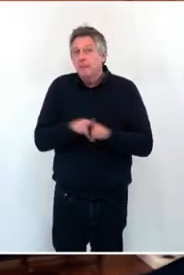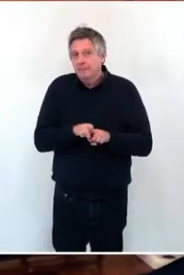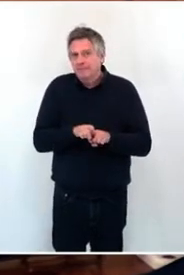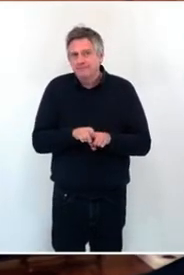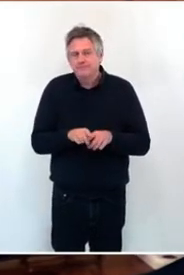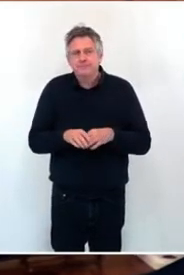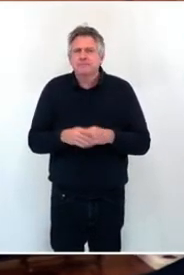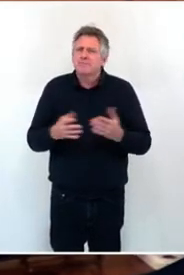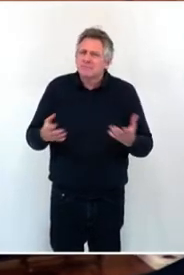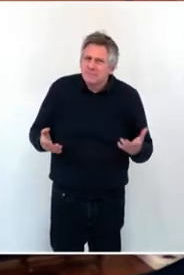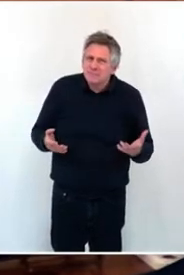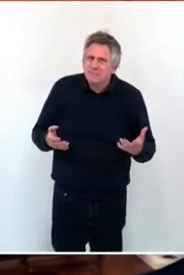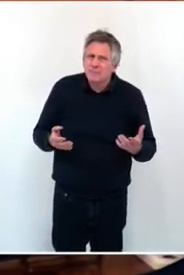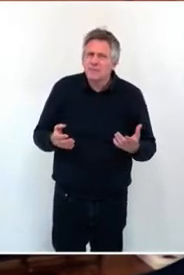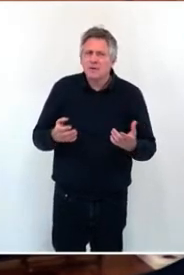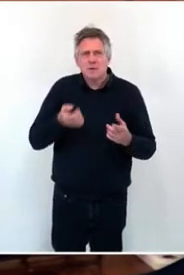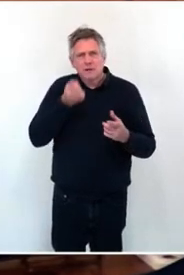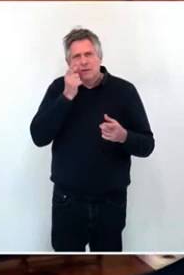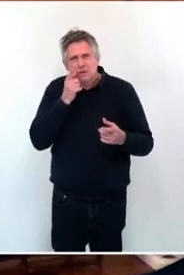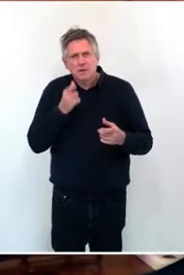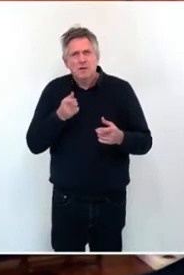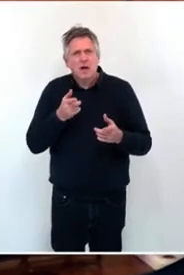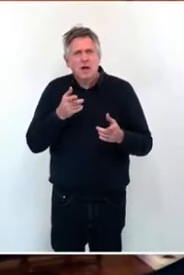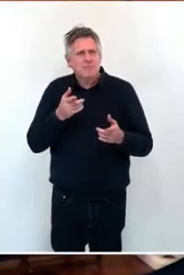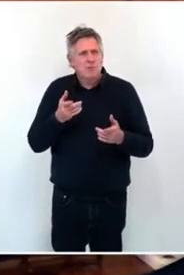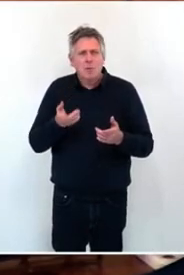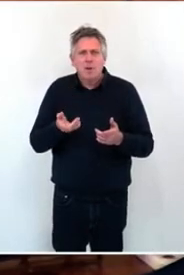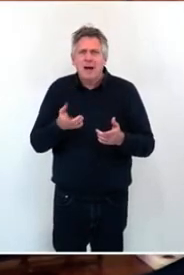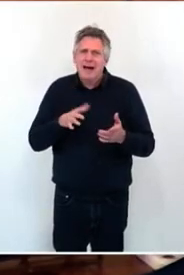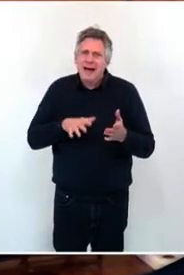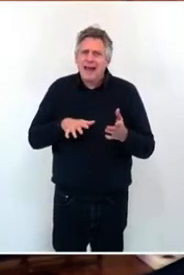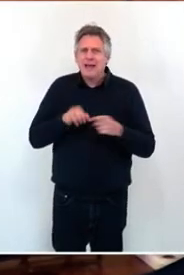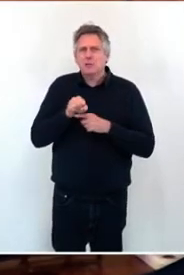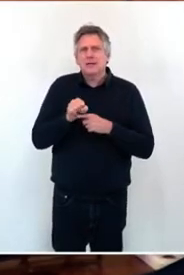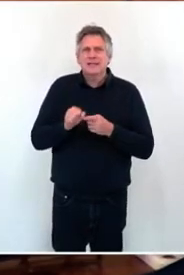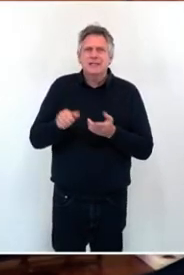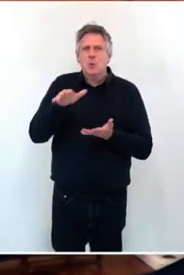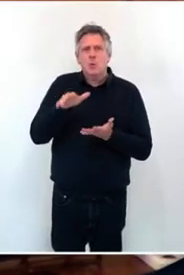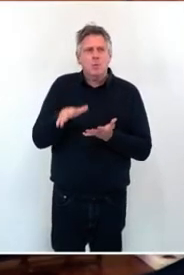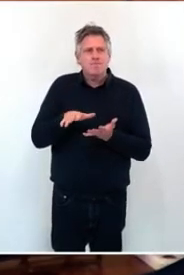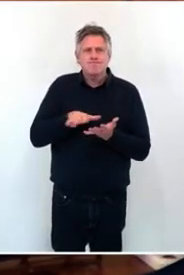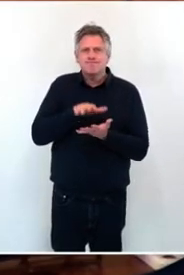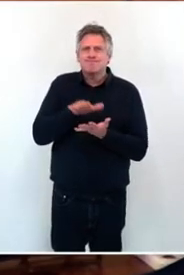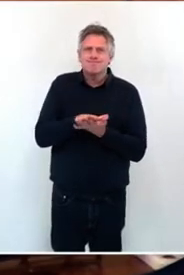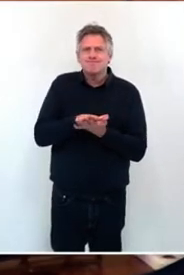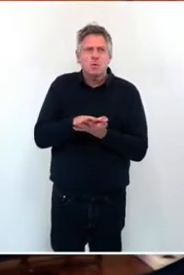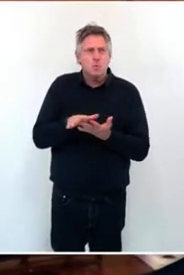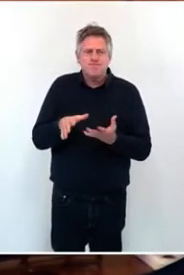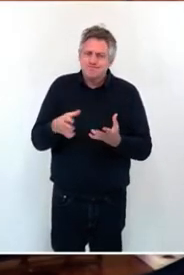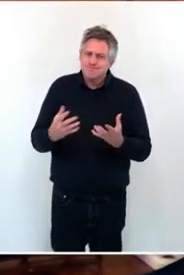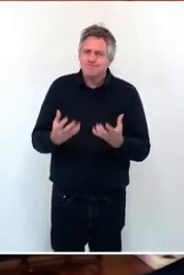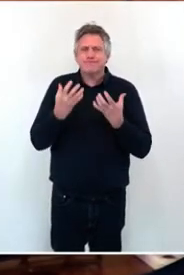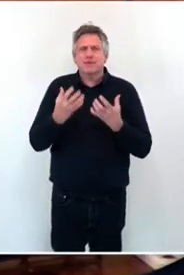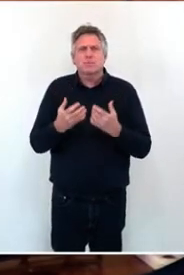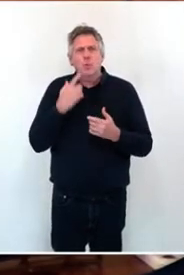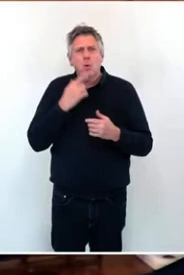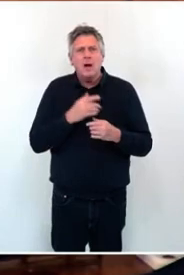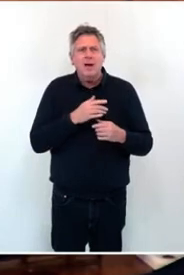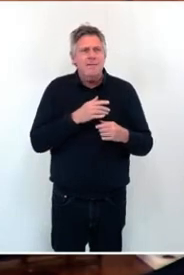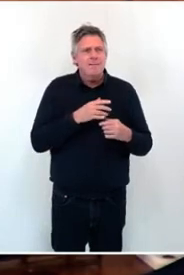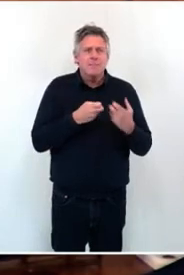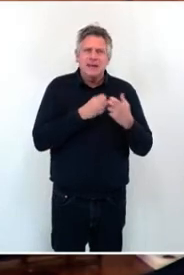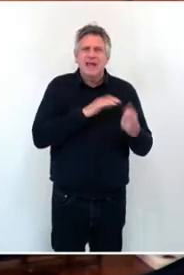fait l'objet d'une réactualisation compte tenu de l'inflation qui court depuis. Ça me fait